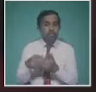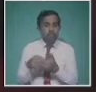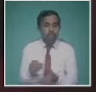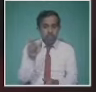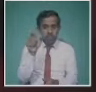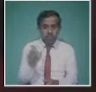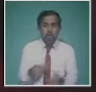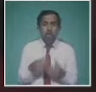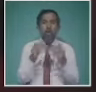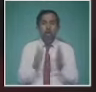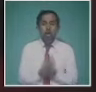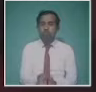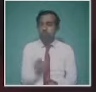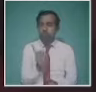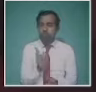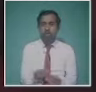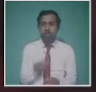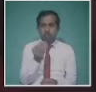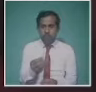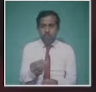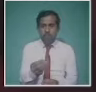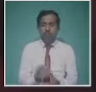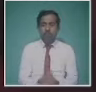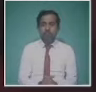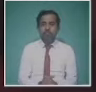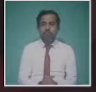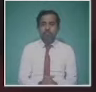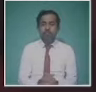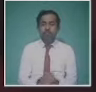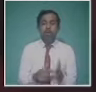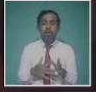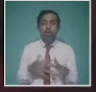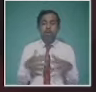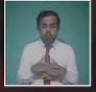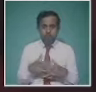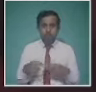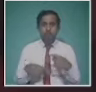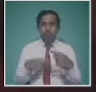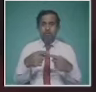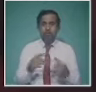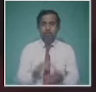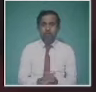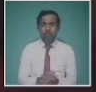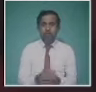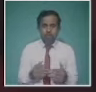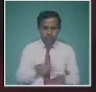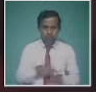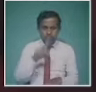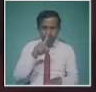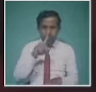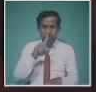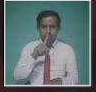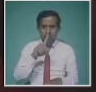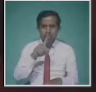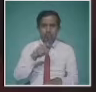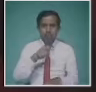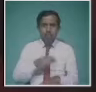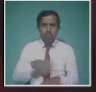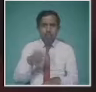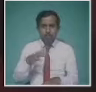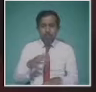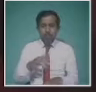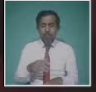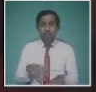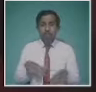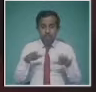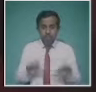අයට ඒ සියලු දෙනාට දඬුවම් දෙන්න අපි අවශ්‍ය කටයුතු නීති ක්‍රියාත්මක කරන්න කටයුතු කරනවා මට තව විනාඩියක් තියෙනවා කාලය අවසන්යි ඒ නිසා